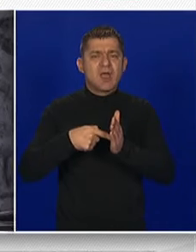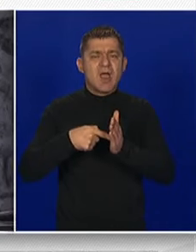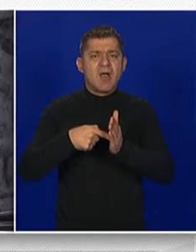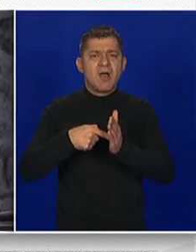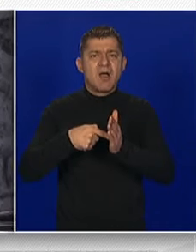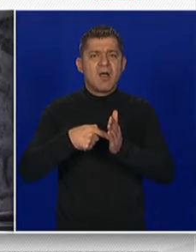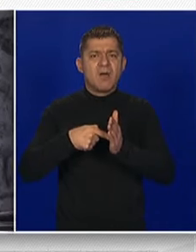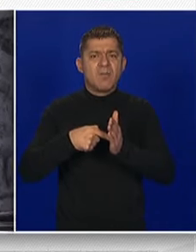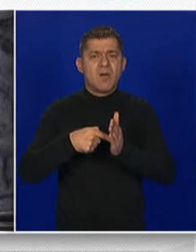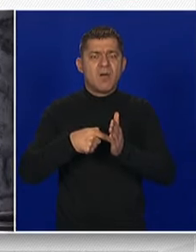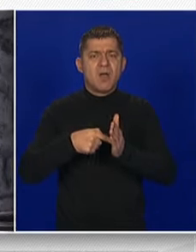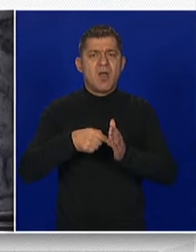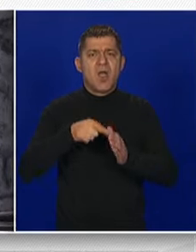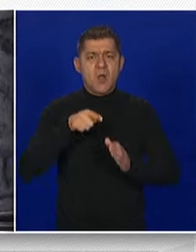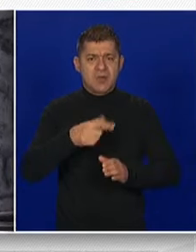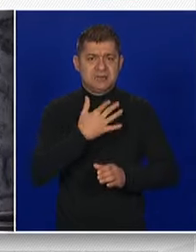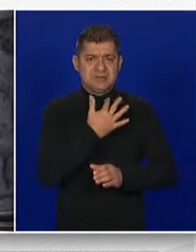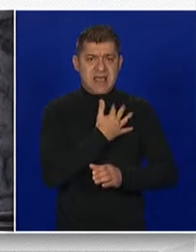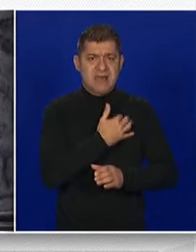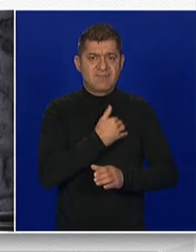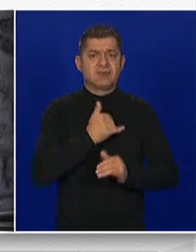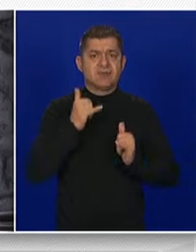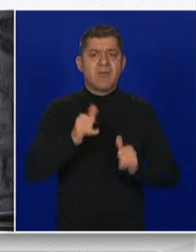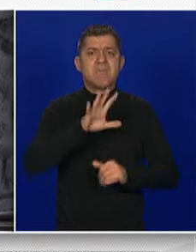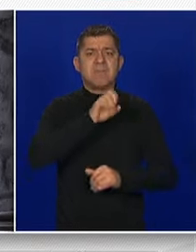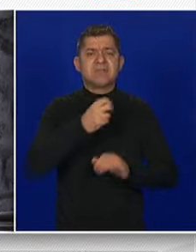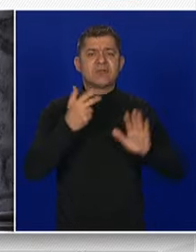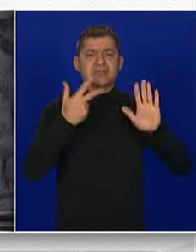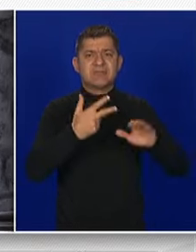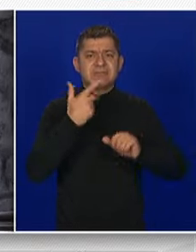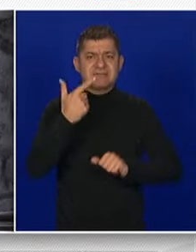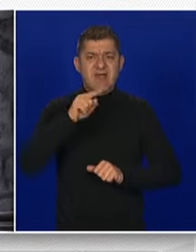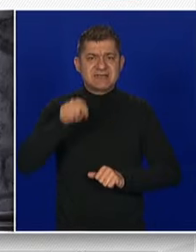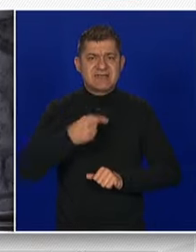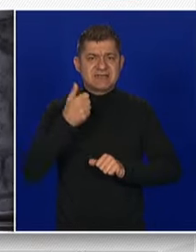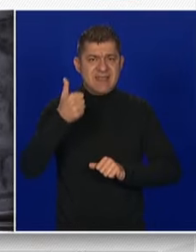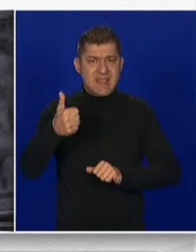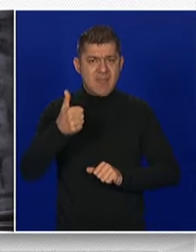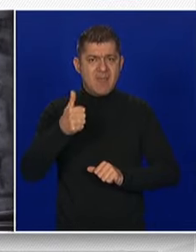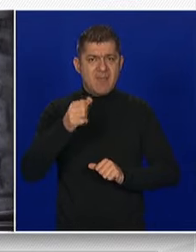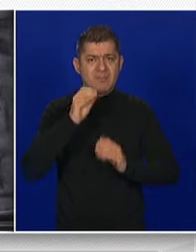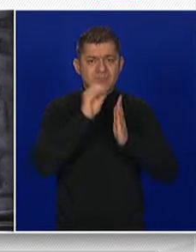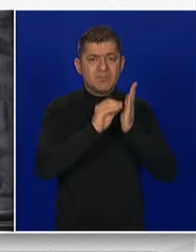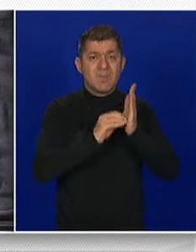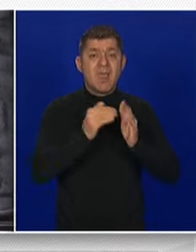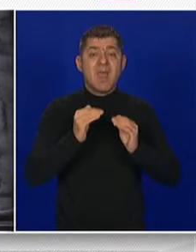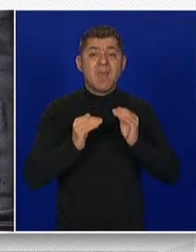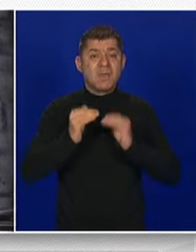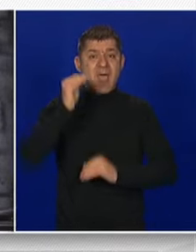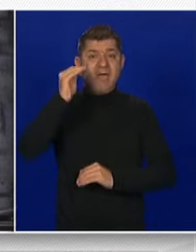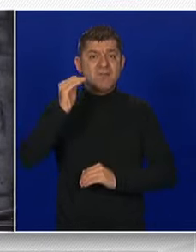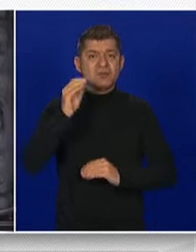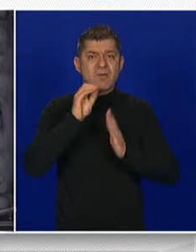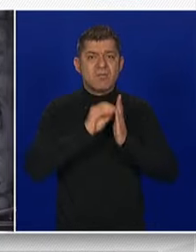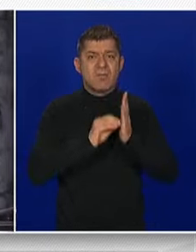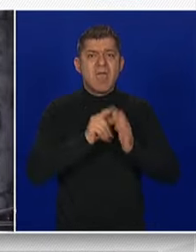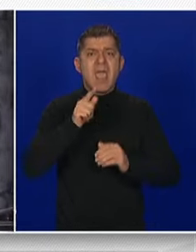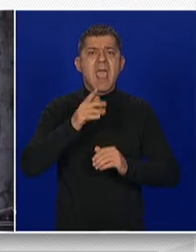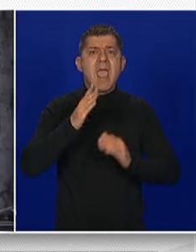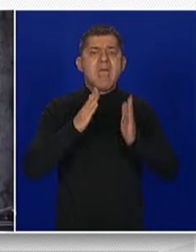koja za Hrvatsku trenutno iznosi 582,1. Najvišu incidenciju ima